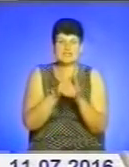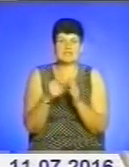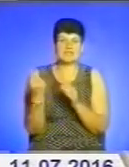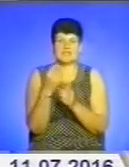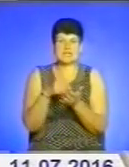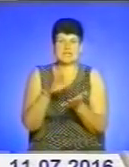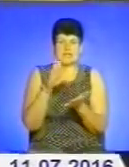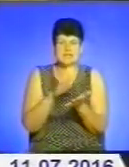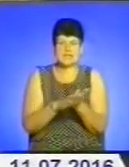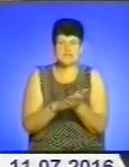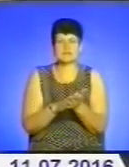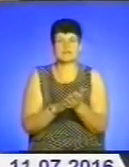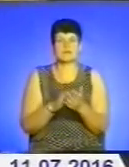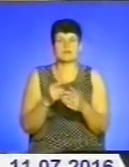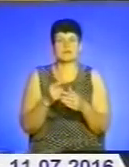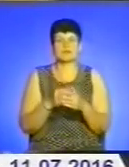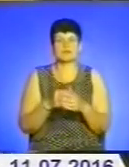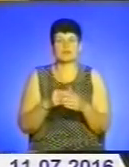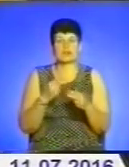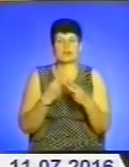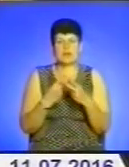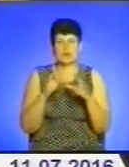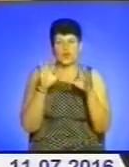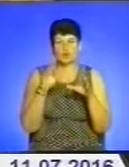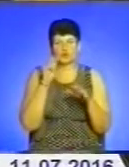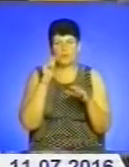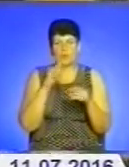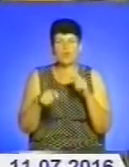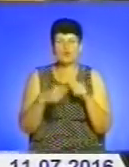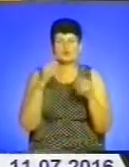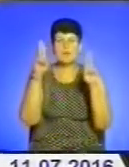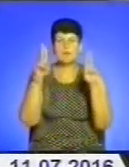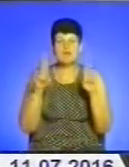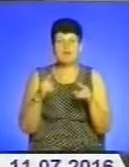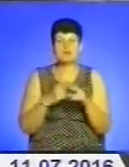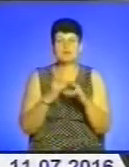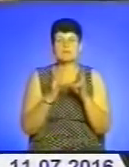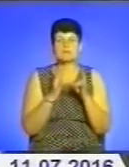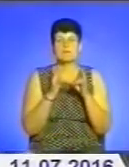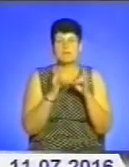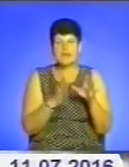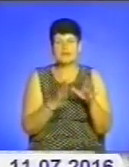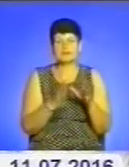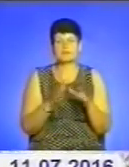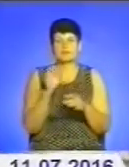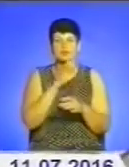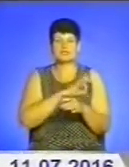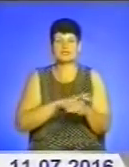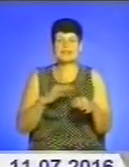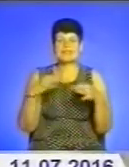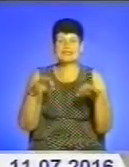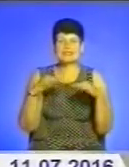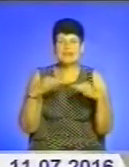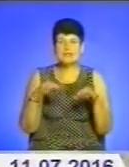286, частина 2 Кримінального кодексу України, порушення правил безпеки дорожнього руху руху або експлуатації транспорту